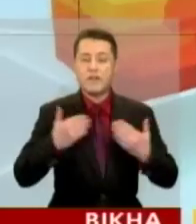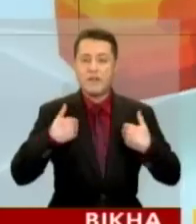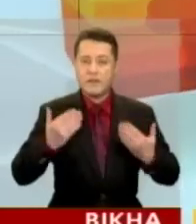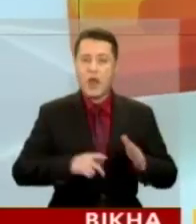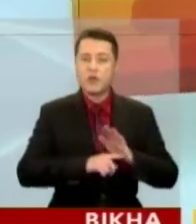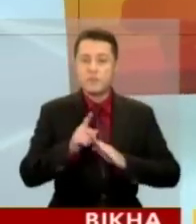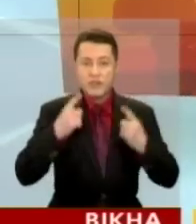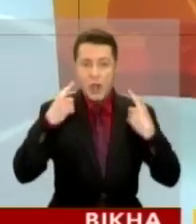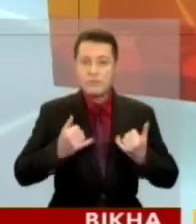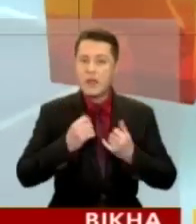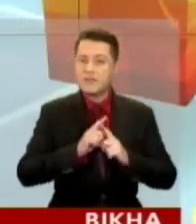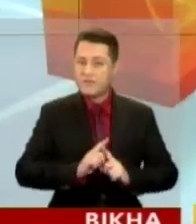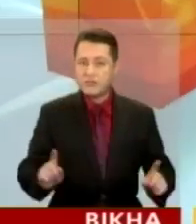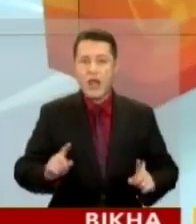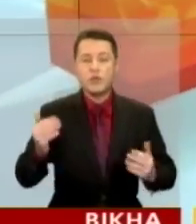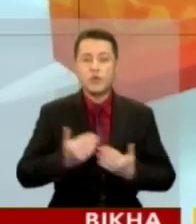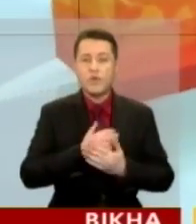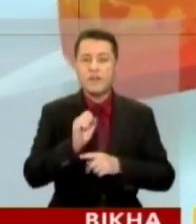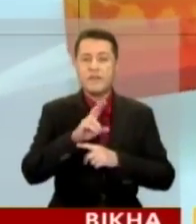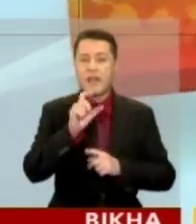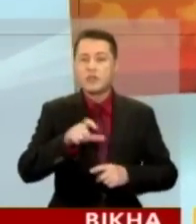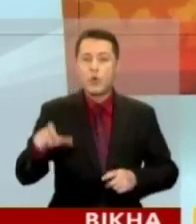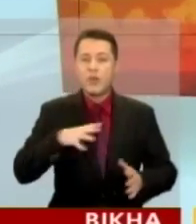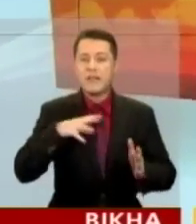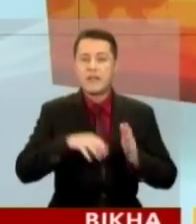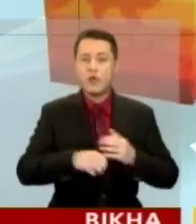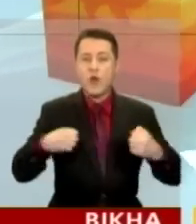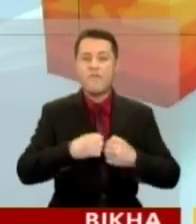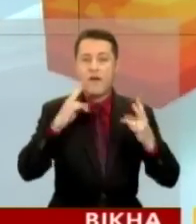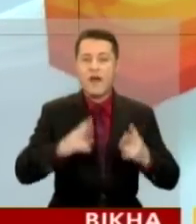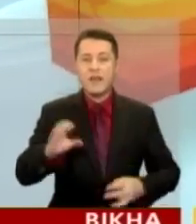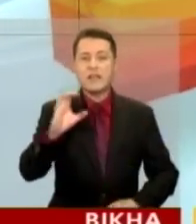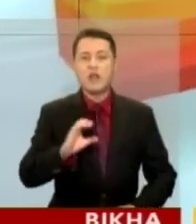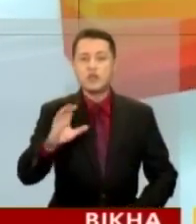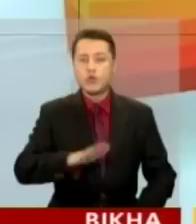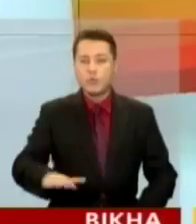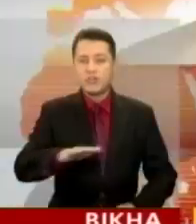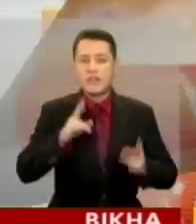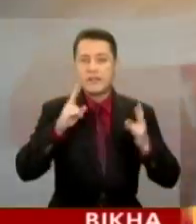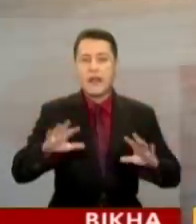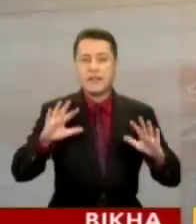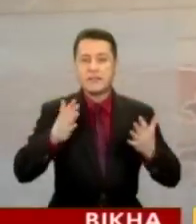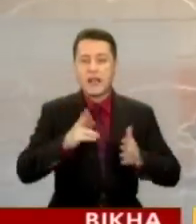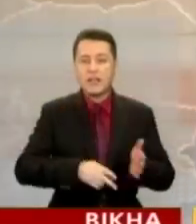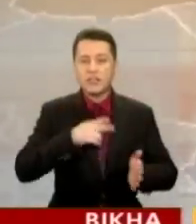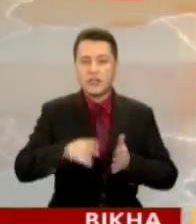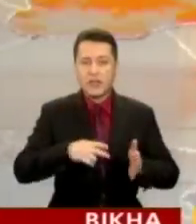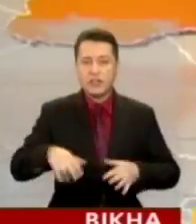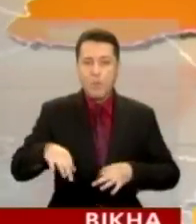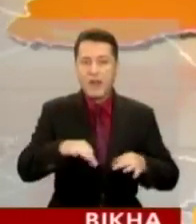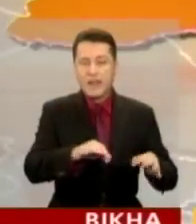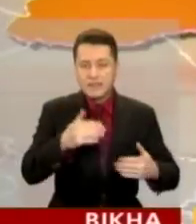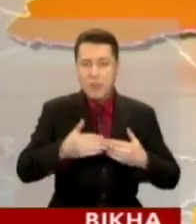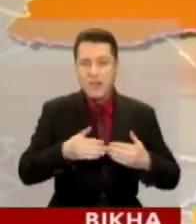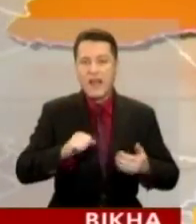І розпочинаємо з надзвичайної новини. Принаймні 12 людей загинуло в аварії на Сумщині. Трагедія сталася на залізничному переїзді біля